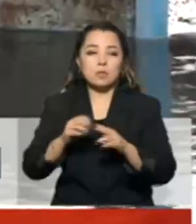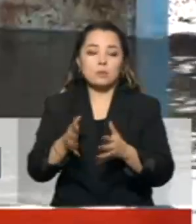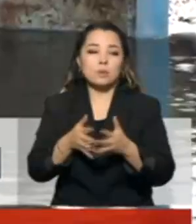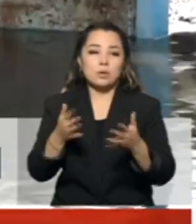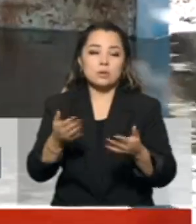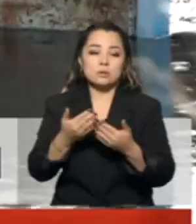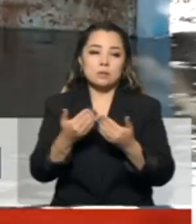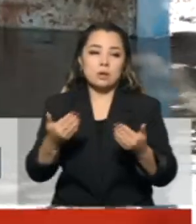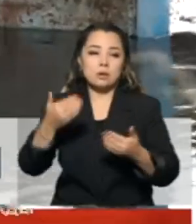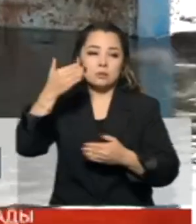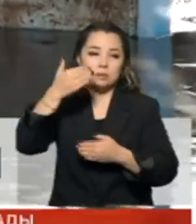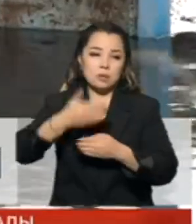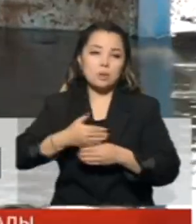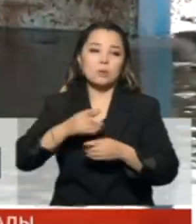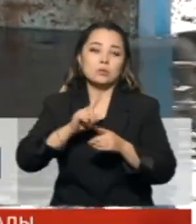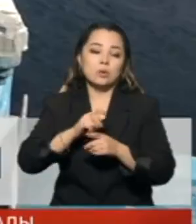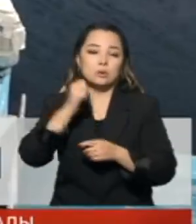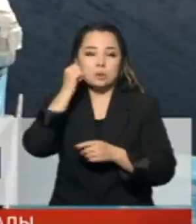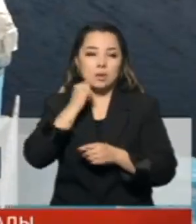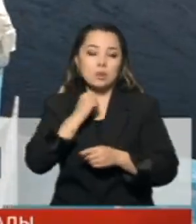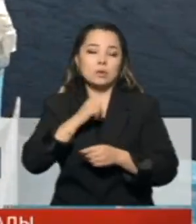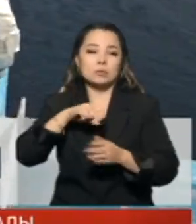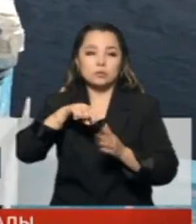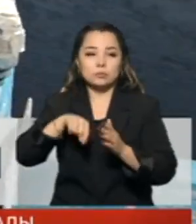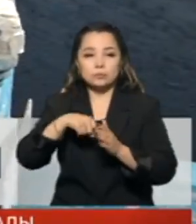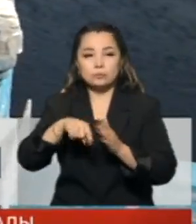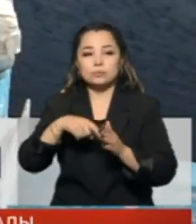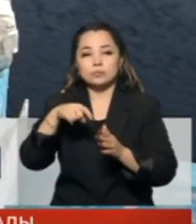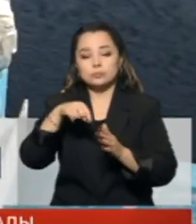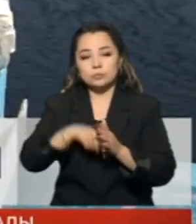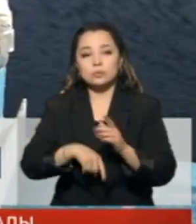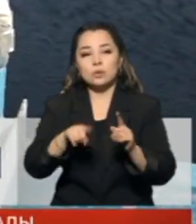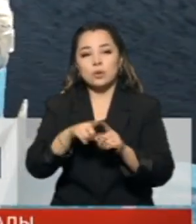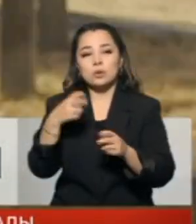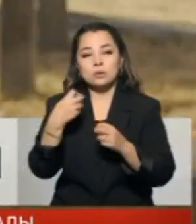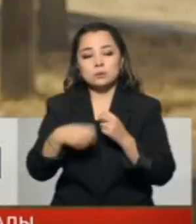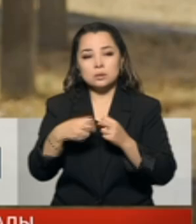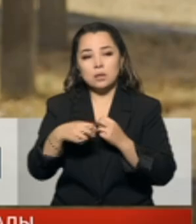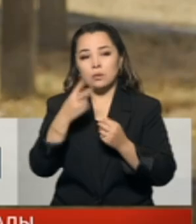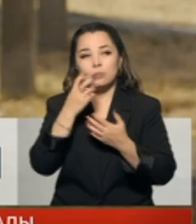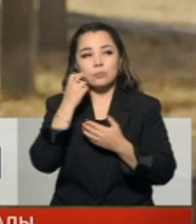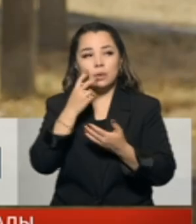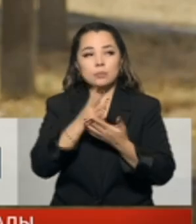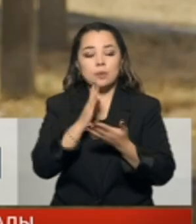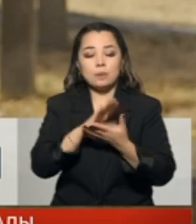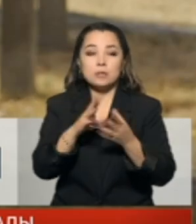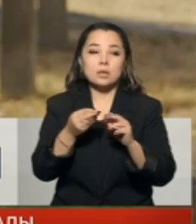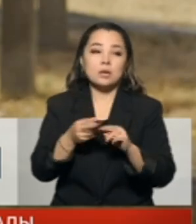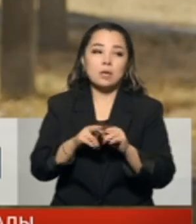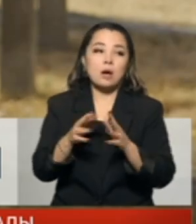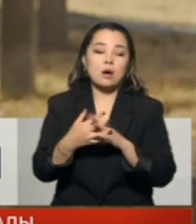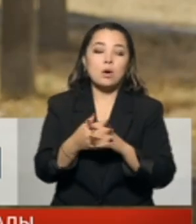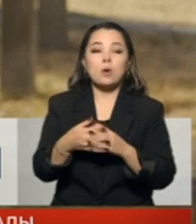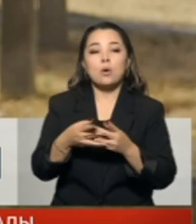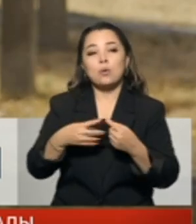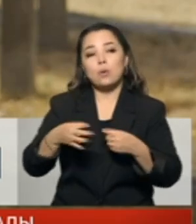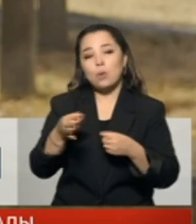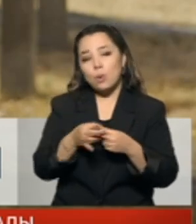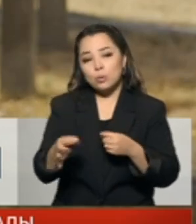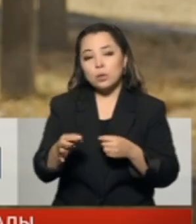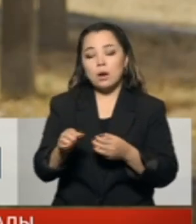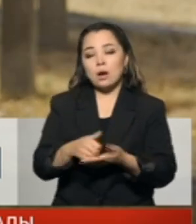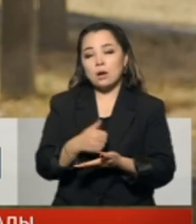қақпасы тозып, бетон үгіліп, құбыры ескіріп тұр. Гидротехникалық құрылымдар негізі ауылдық округ